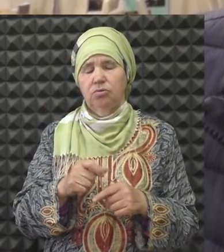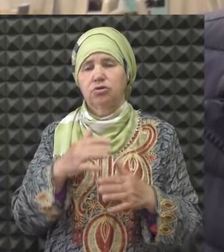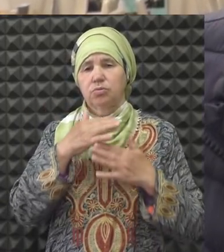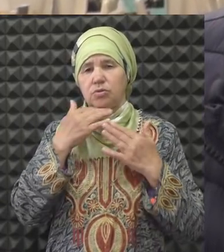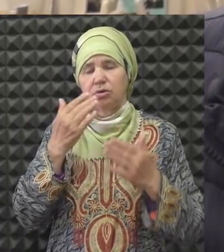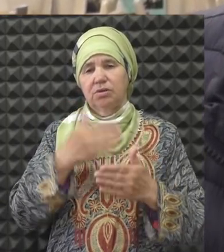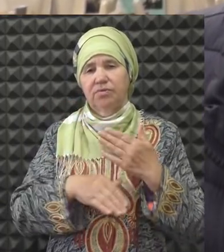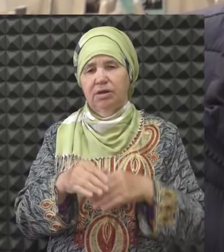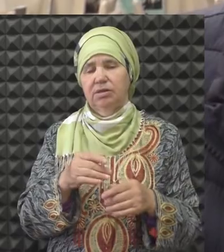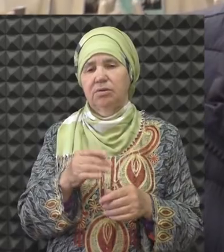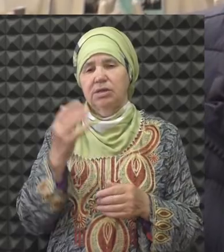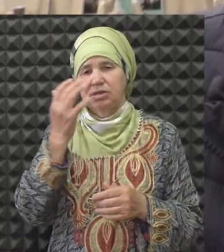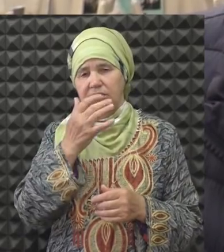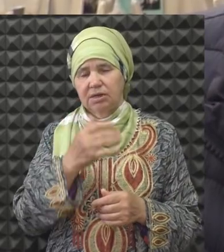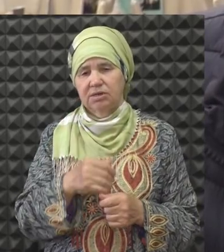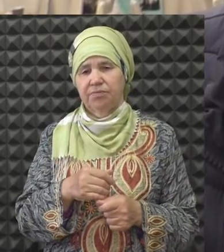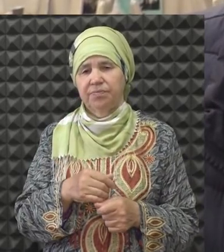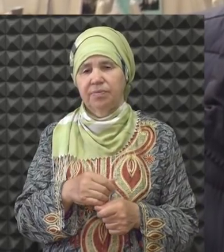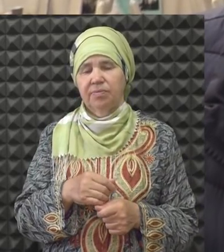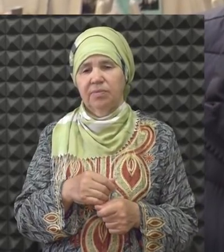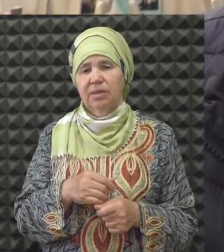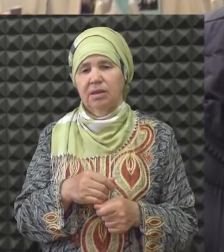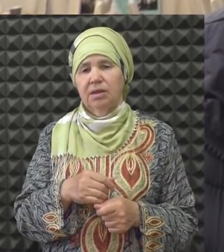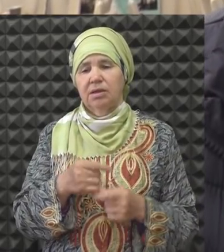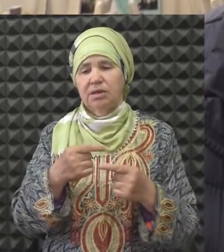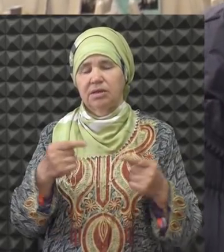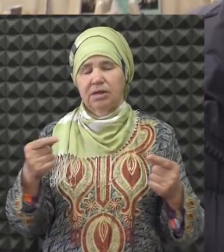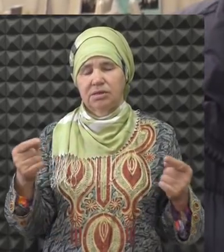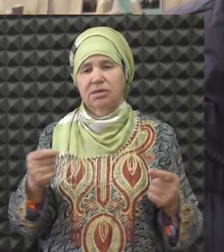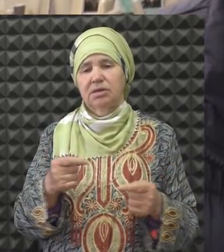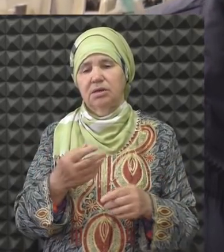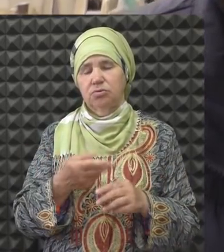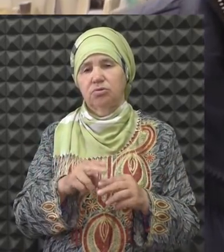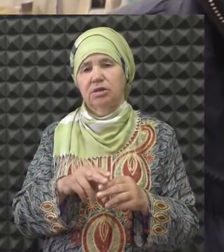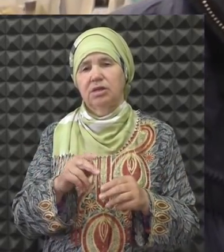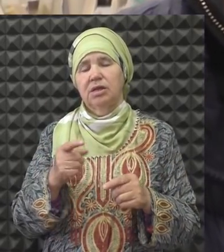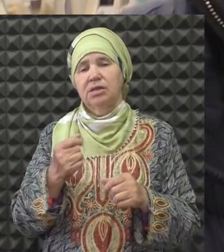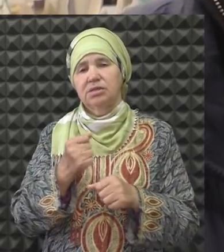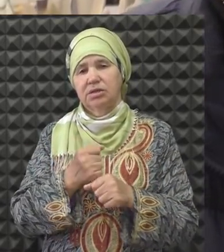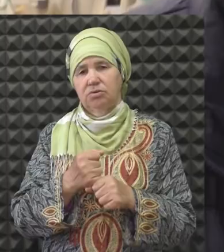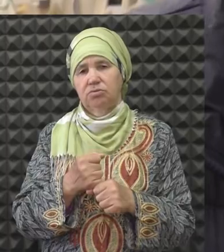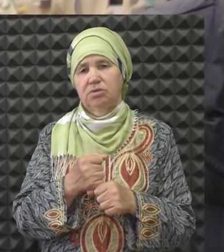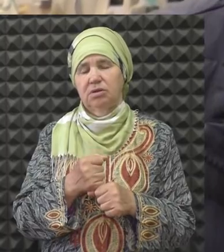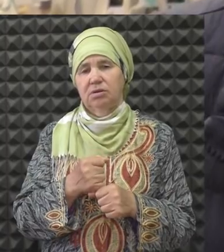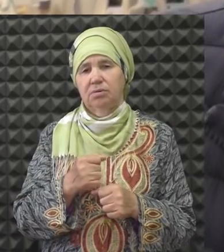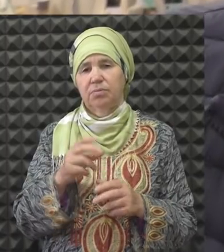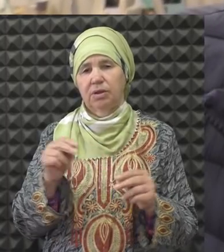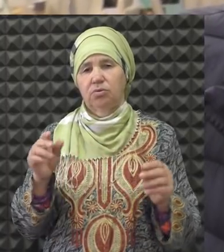здесь очень много инвалидов, вот, незрячих. И добро, которое делается именно для них, для незрячих,